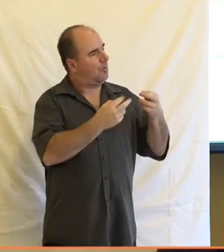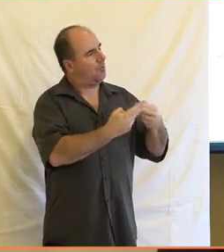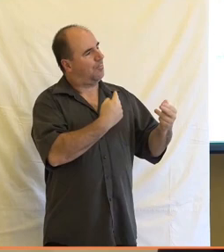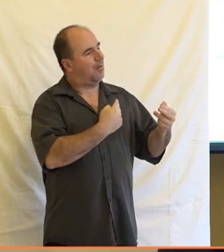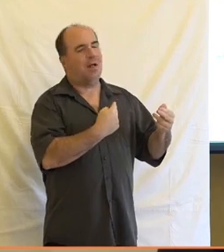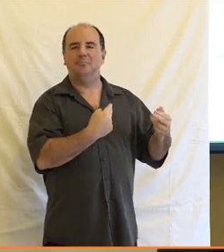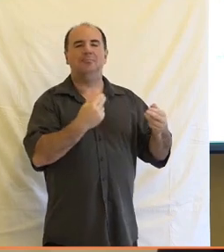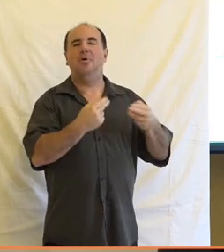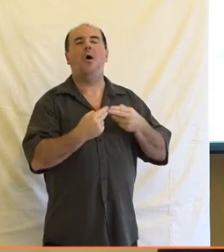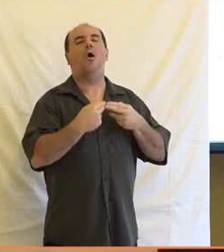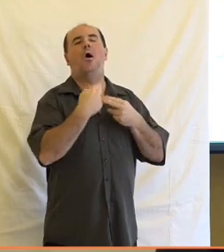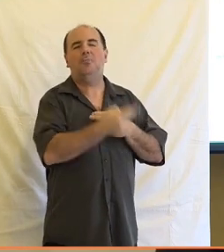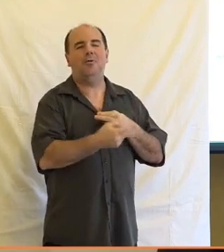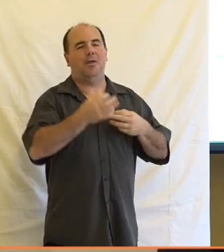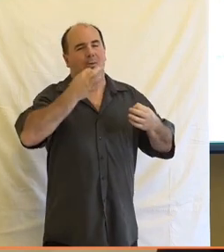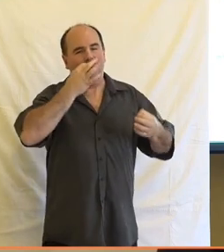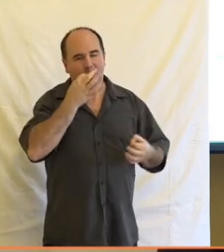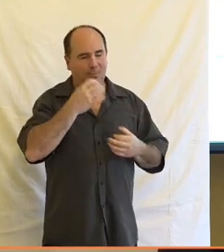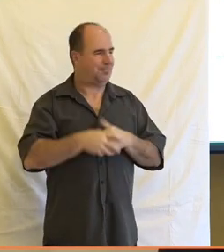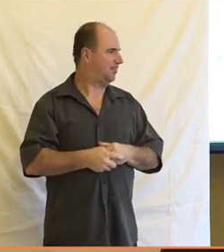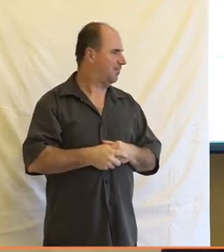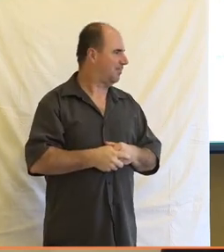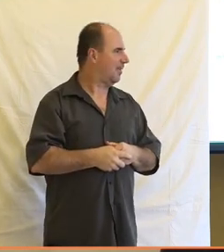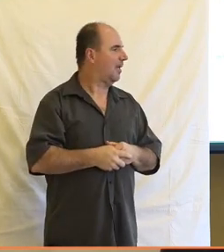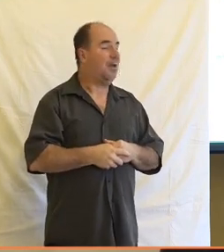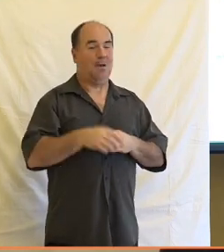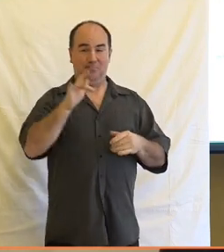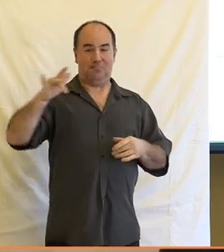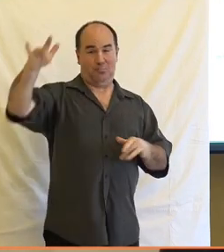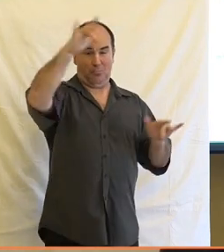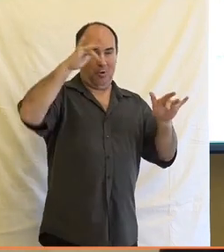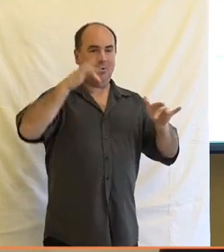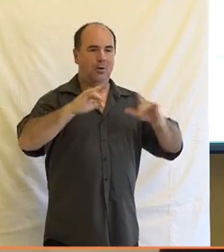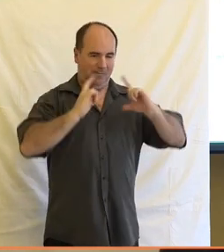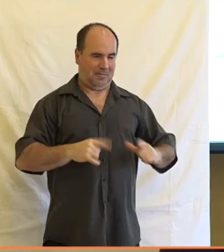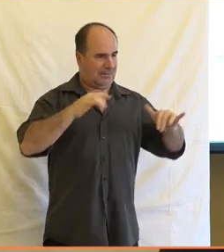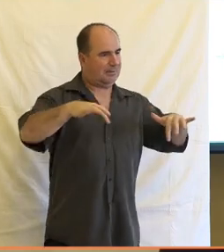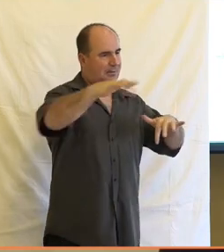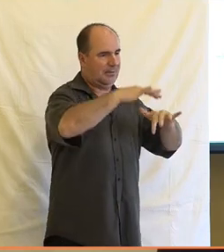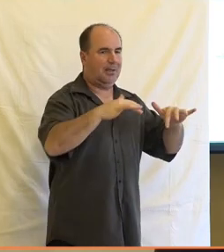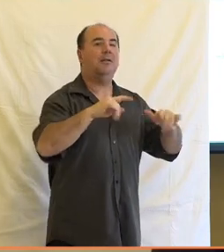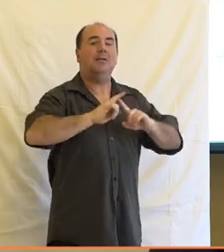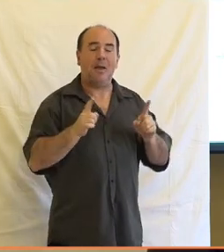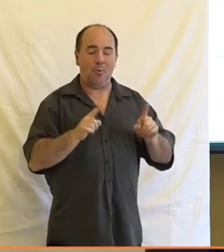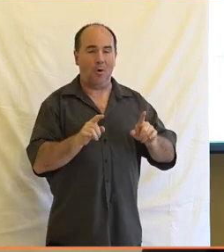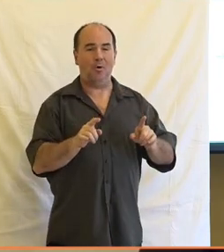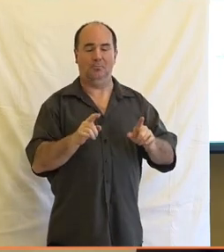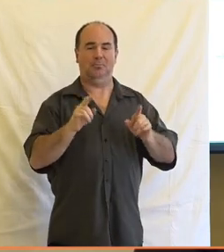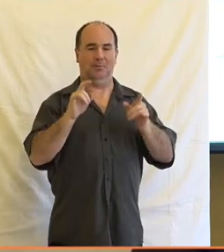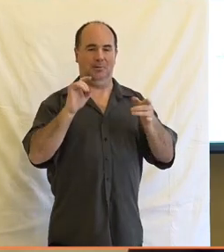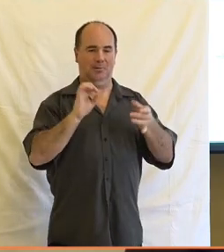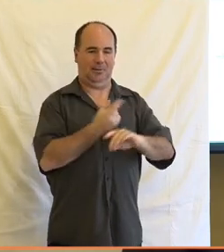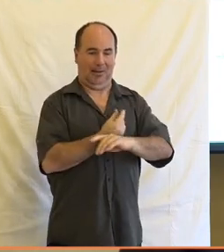To, jestli daný prostor, ať už fyzický nebo digitální, je nebo není přístupný, si vždycky musí vyhodnotit ten